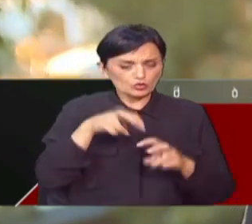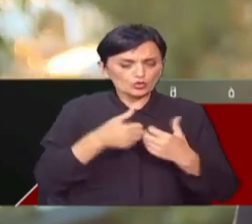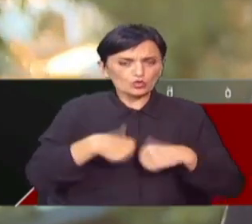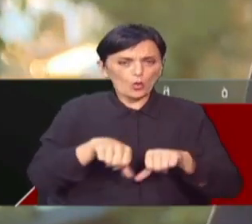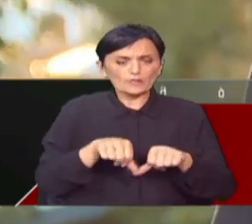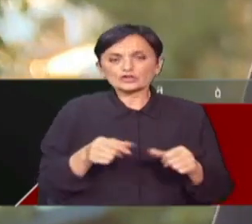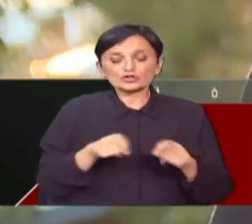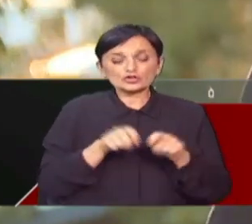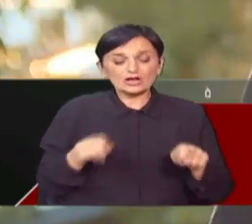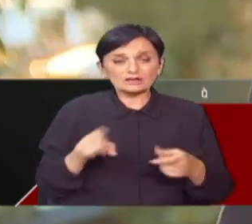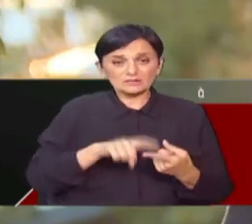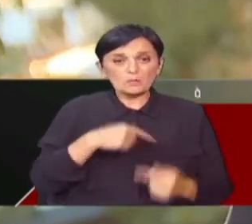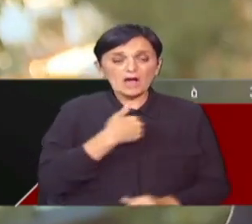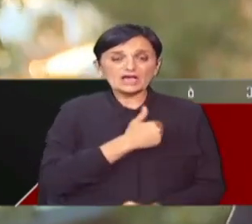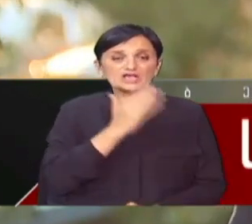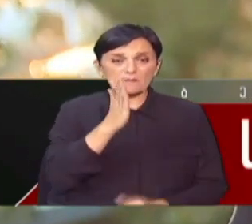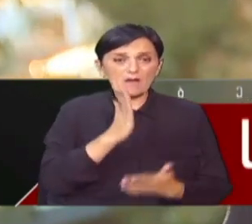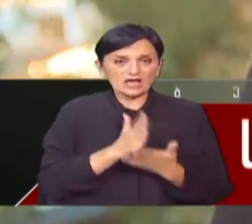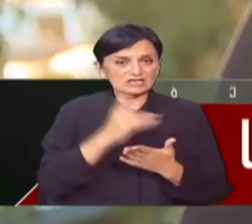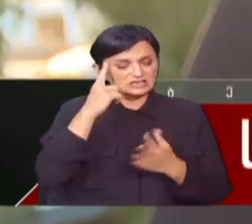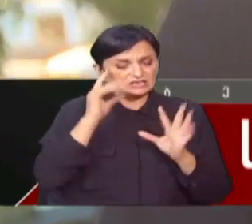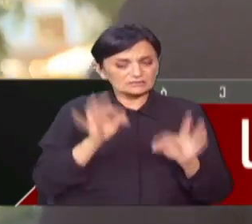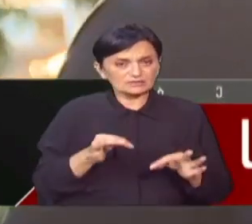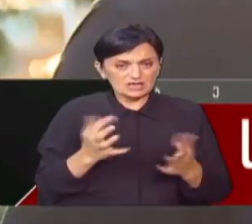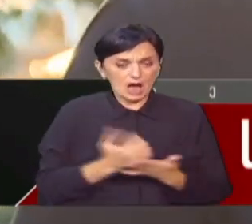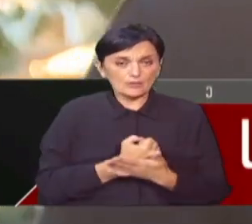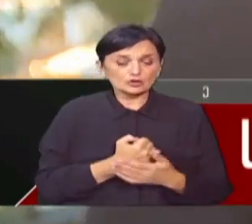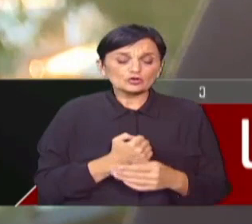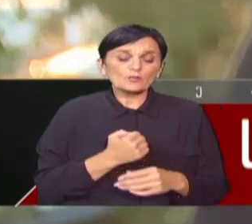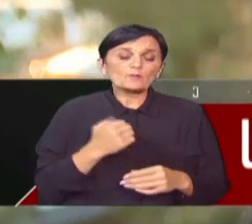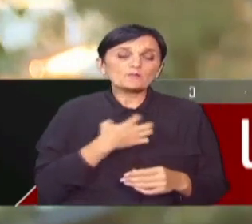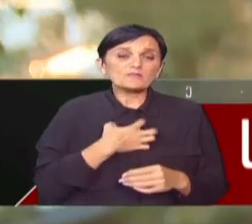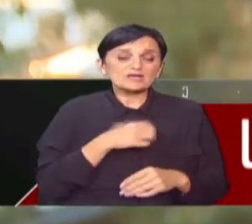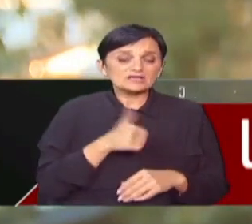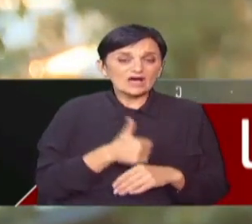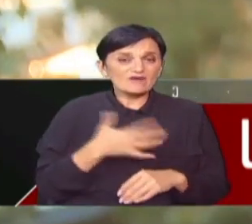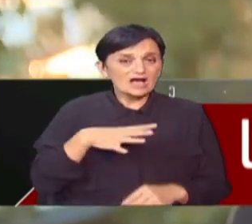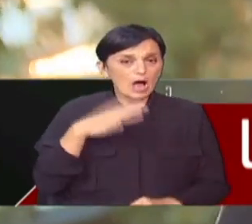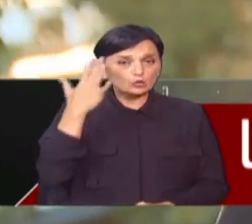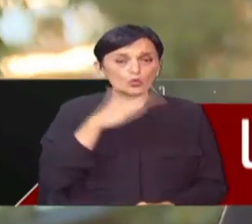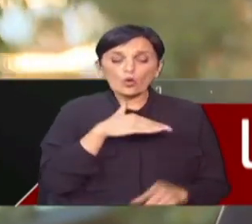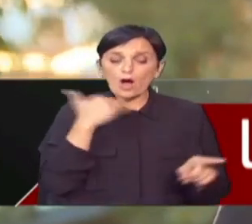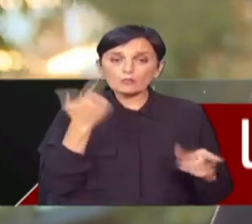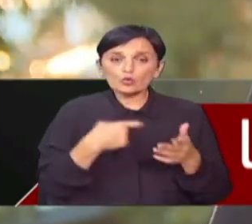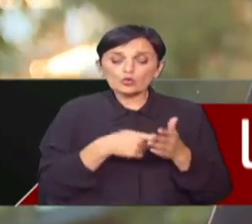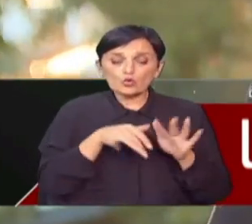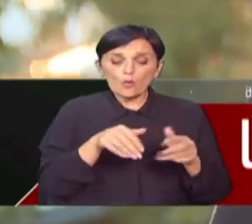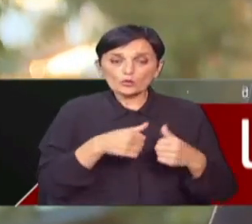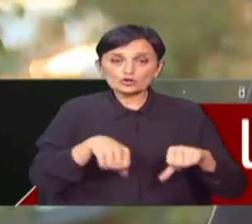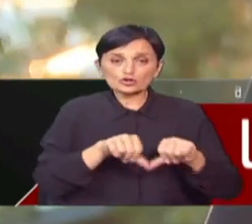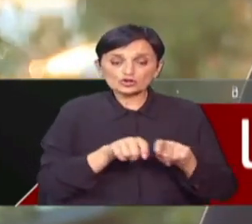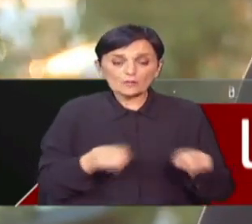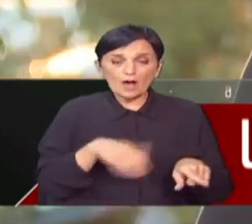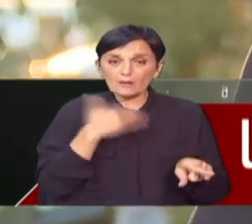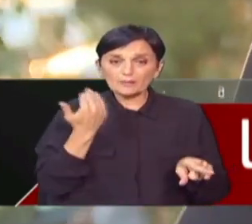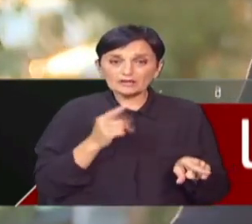შექმნასთან დაკავშირებით და მე იმედი მაქვს რომ საღიაზე გაიმართება. თავი რა არის? რატო არ უნდა ქართულოსნობას კომისიის შექმნა? იმიტომ